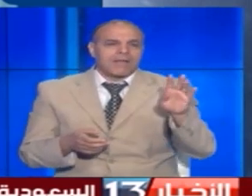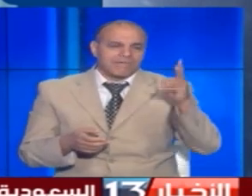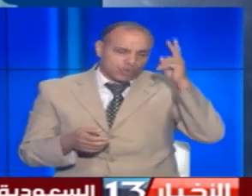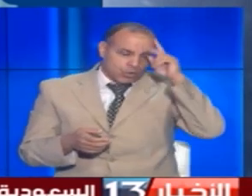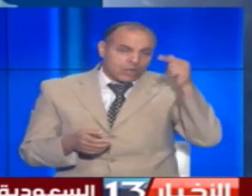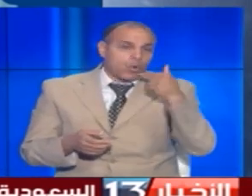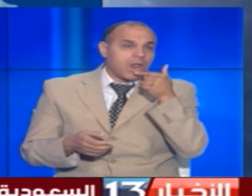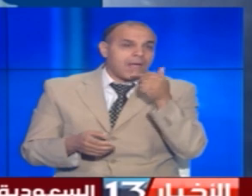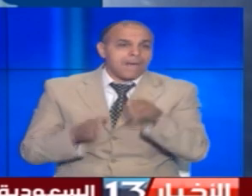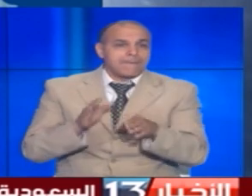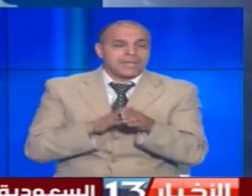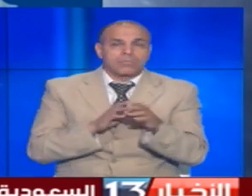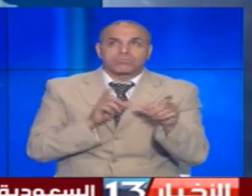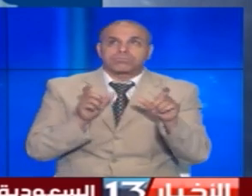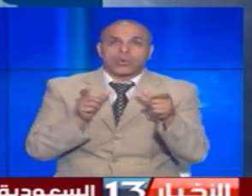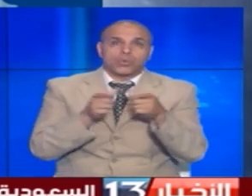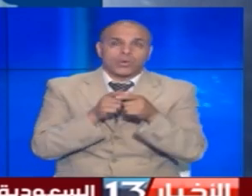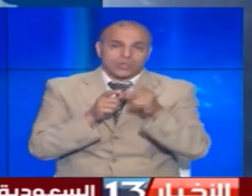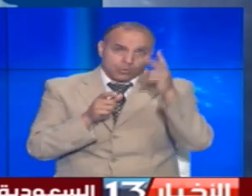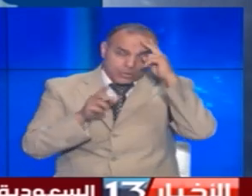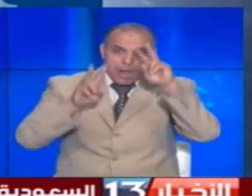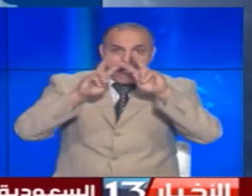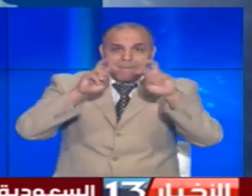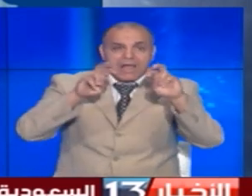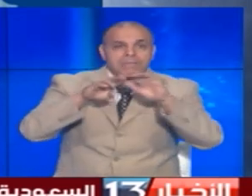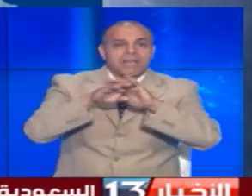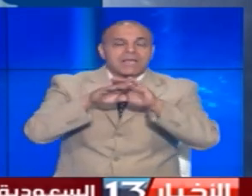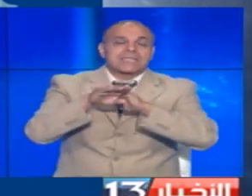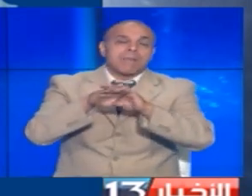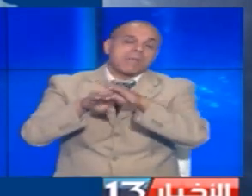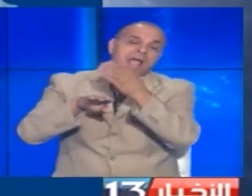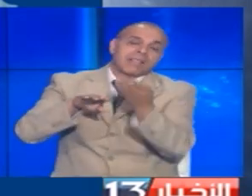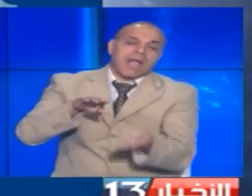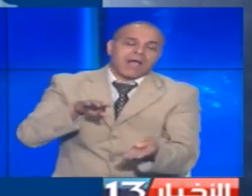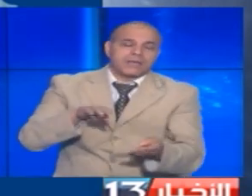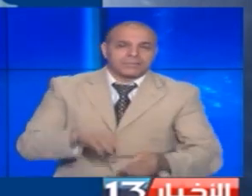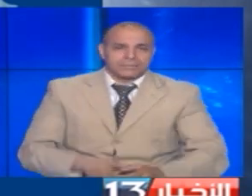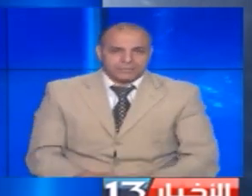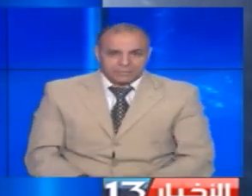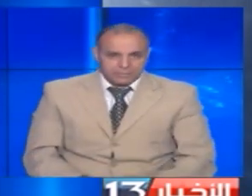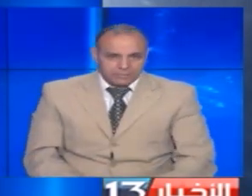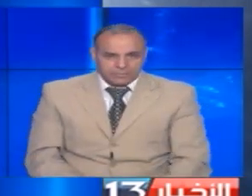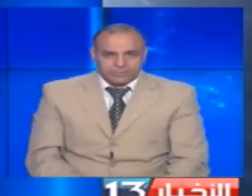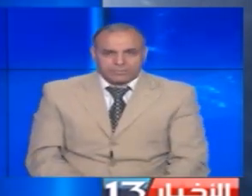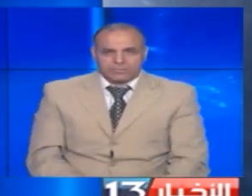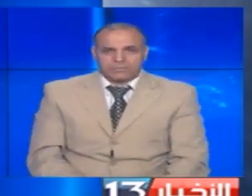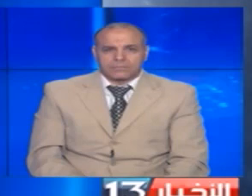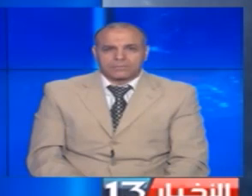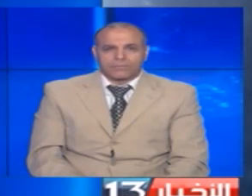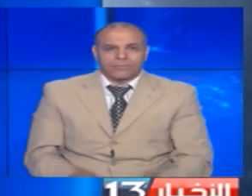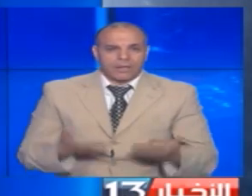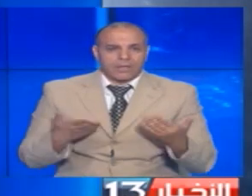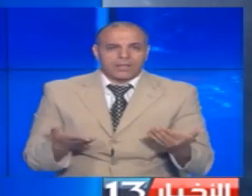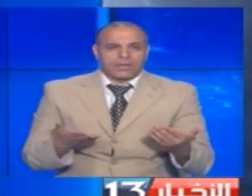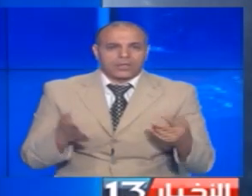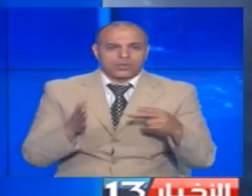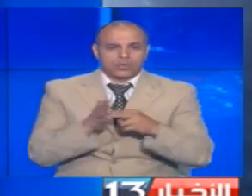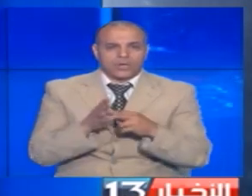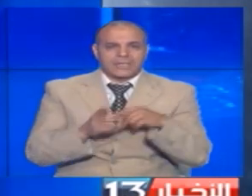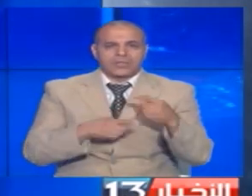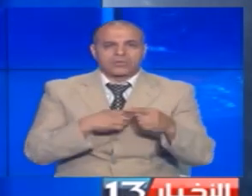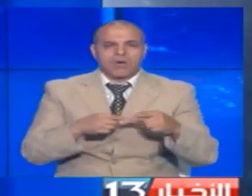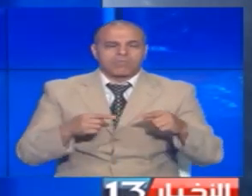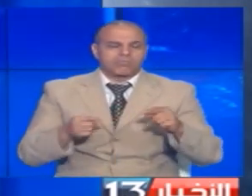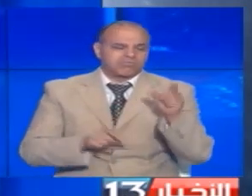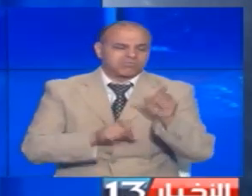وقد بدات السلطات السعوديه في التحقيق لمعرفه اسباب الحادث وفي سوريا تزداد